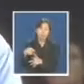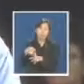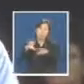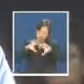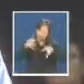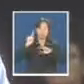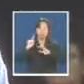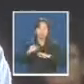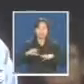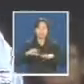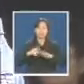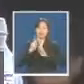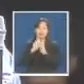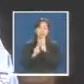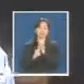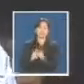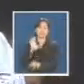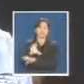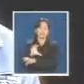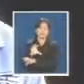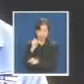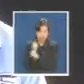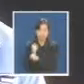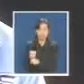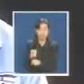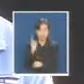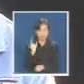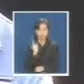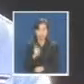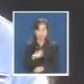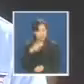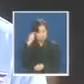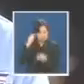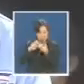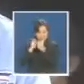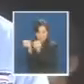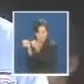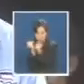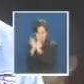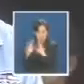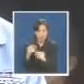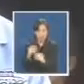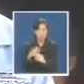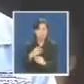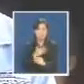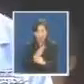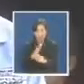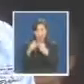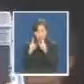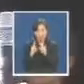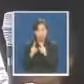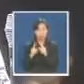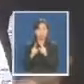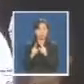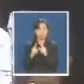ครับผมพูดหลายครั้งว่าไม่มีใครต้องการให้เกิดความสูญเสียขึ้นนะครับแต่มีความจำเป็นในการที่จะต้